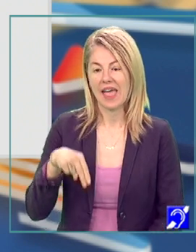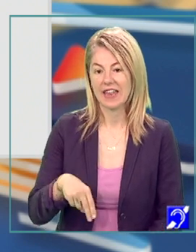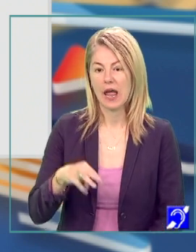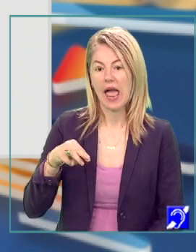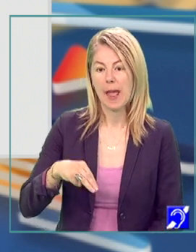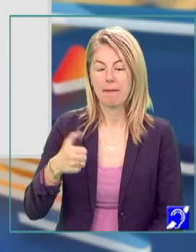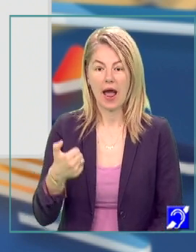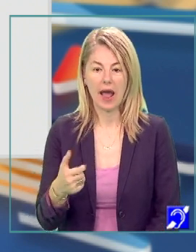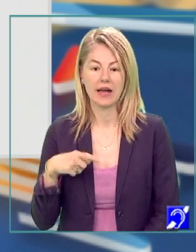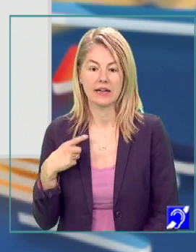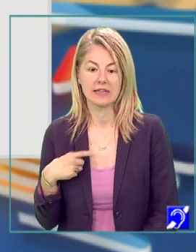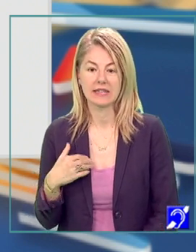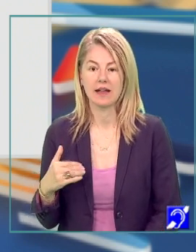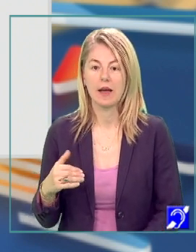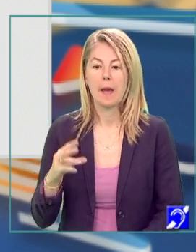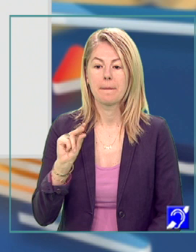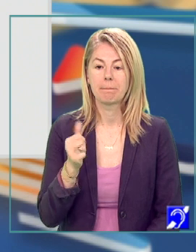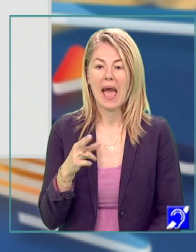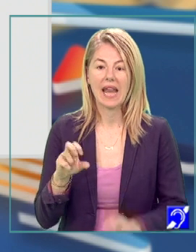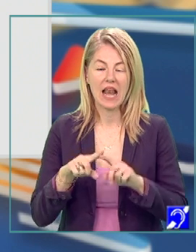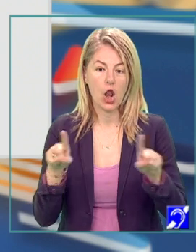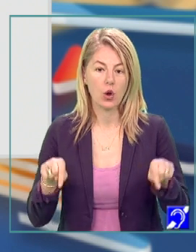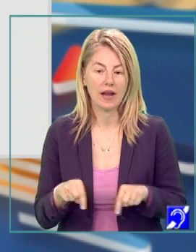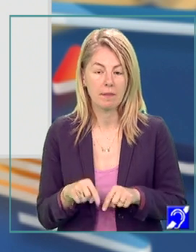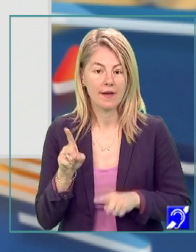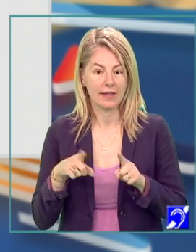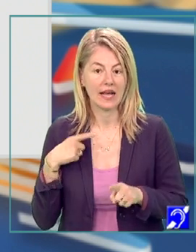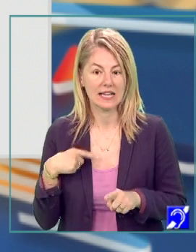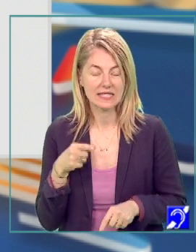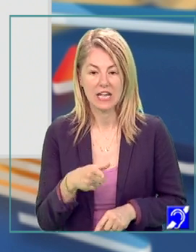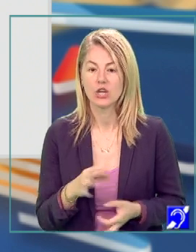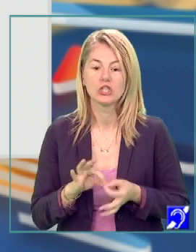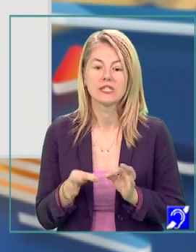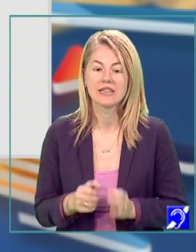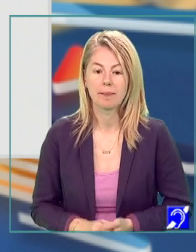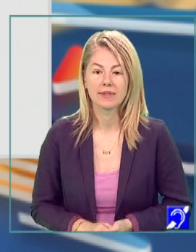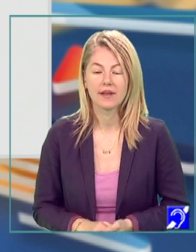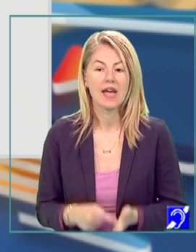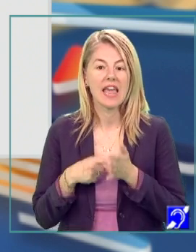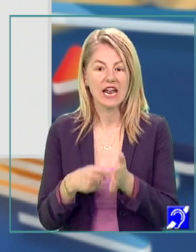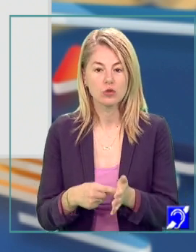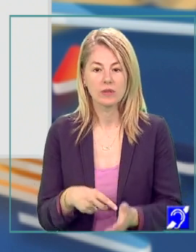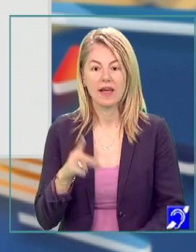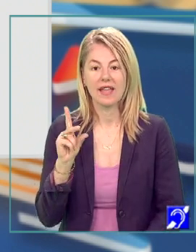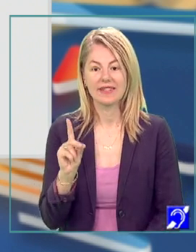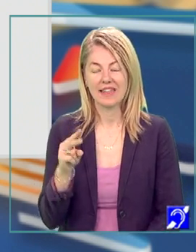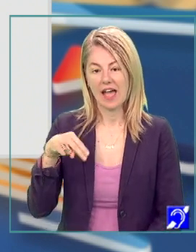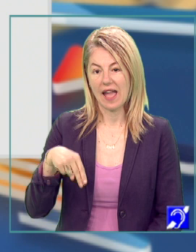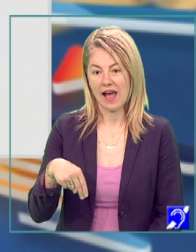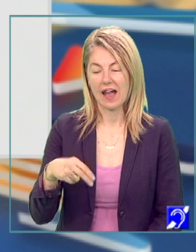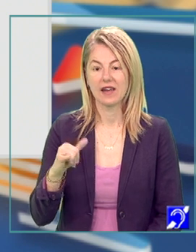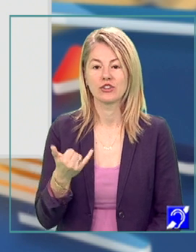DNMA este paralelogram. Dacă este paralelogram, rezultă că